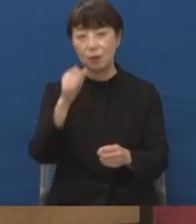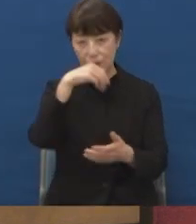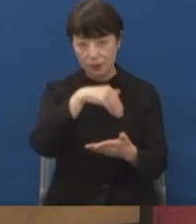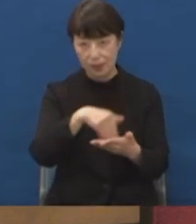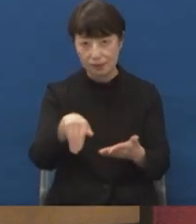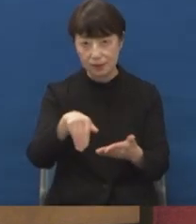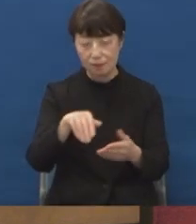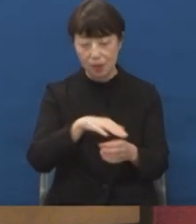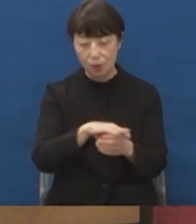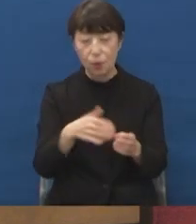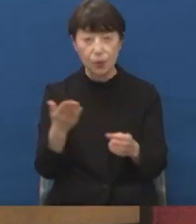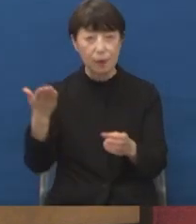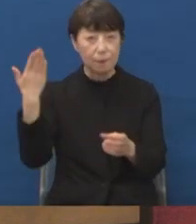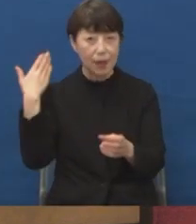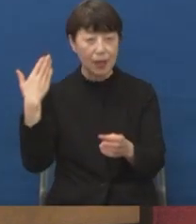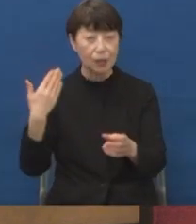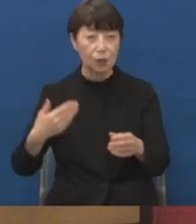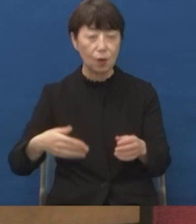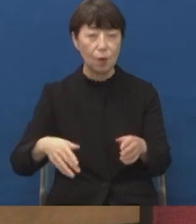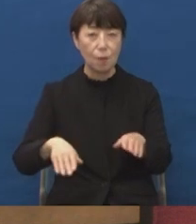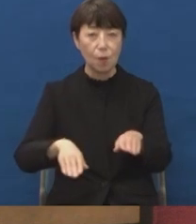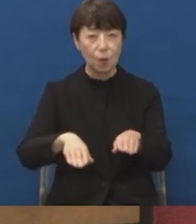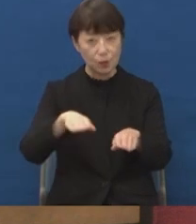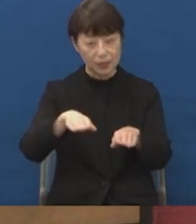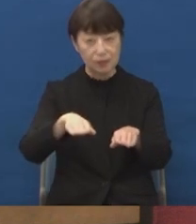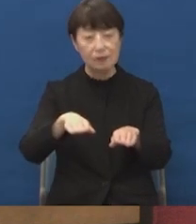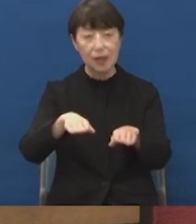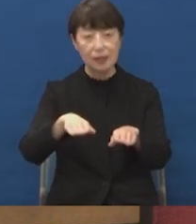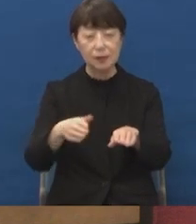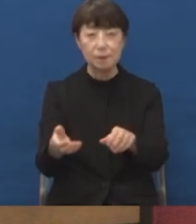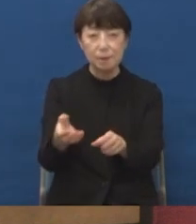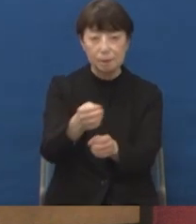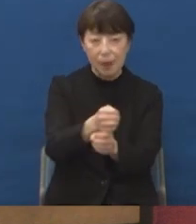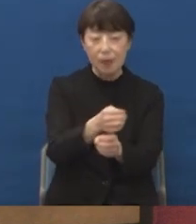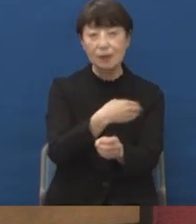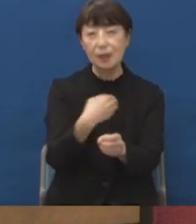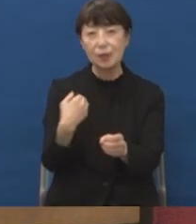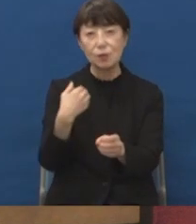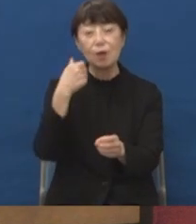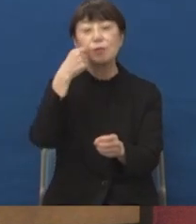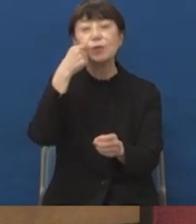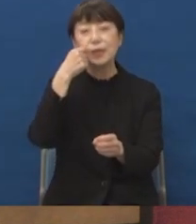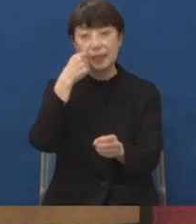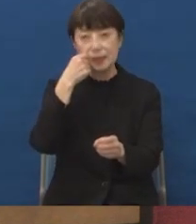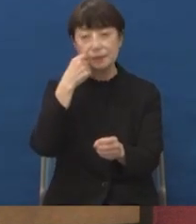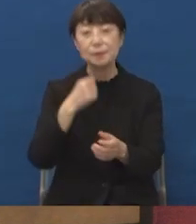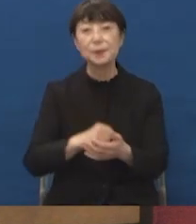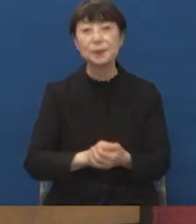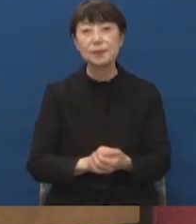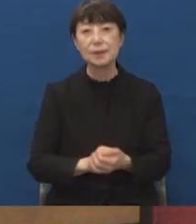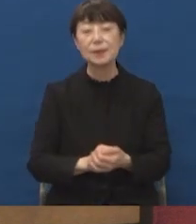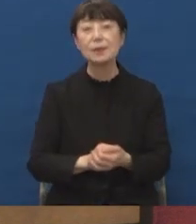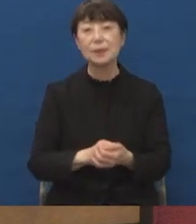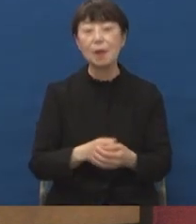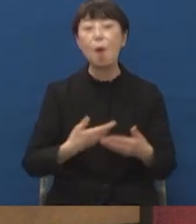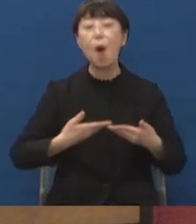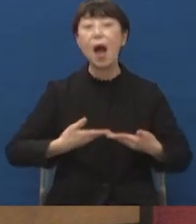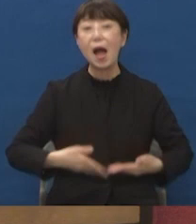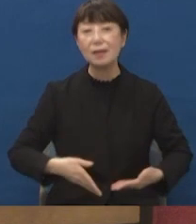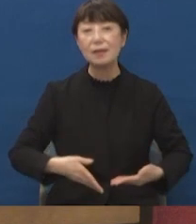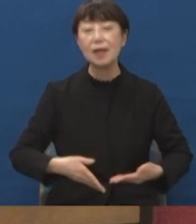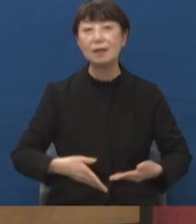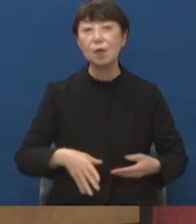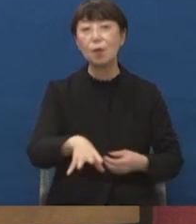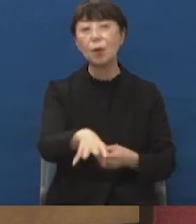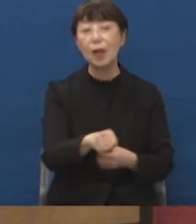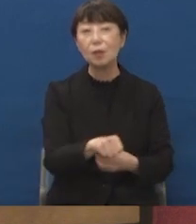までお客様数の回復を見込むことが難しい中、輸送の安全確保のための車両設備